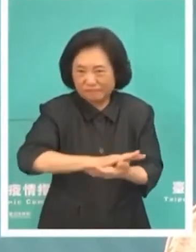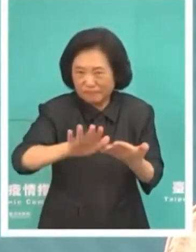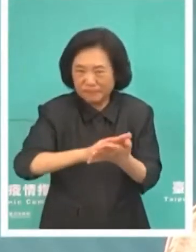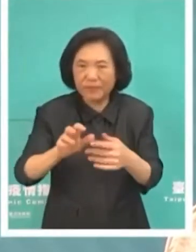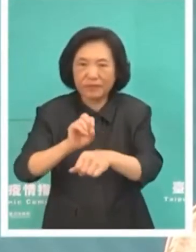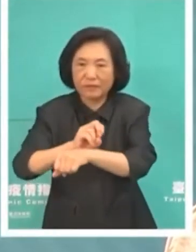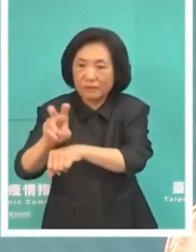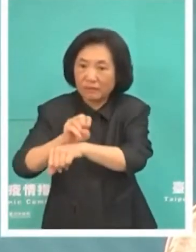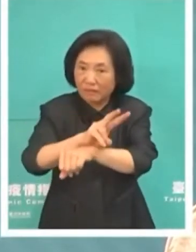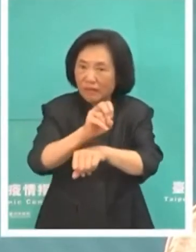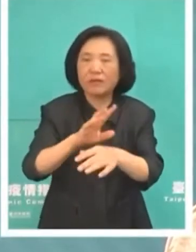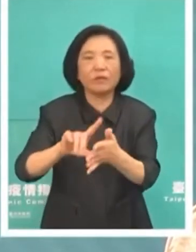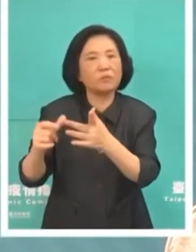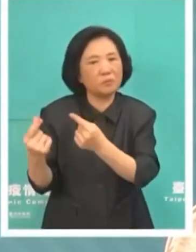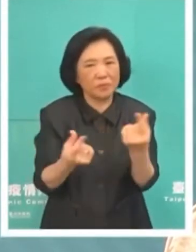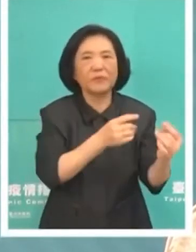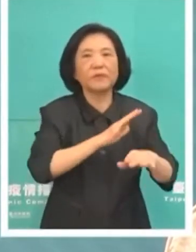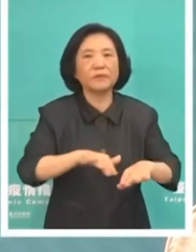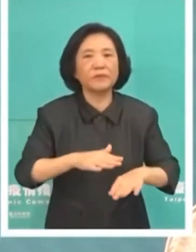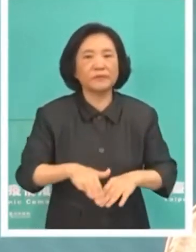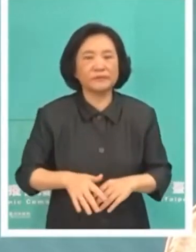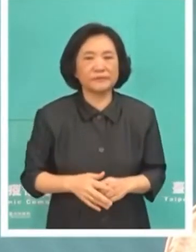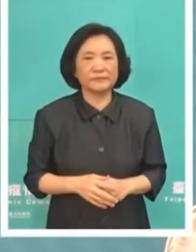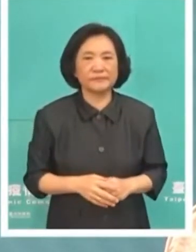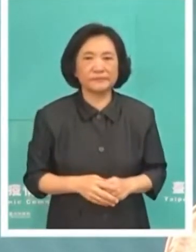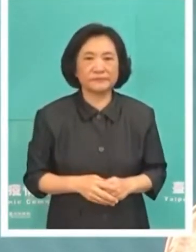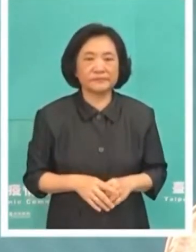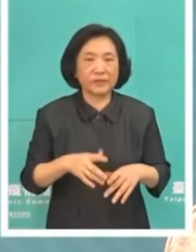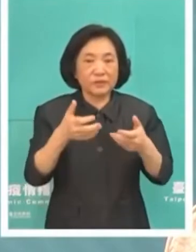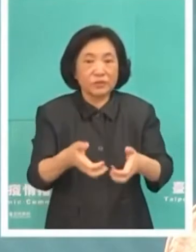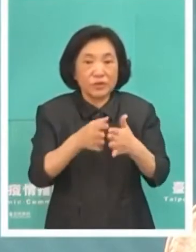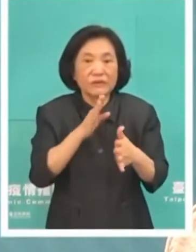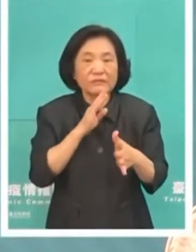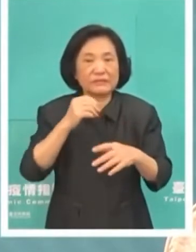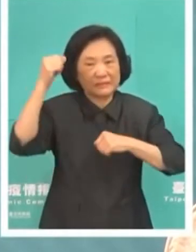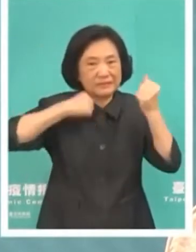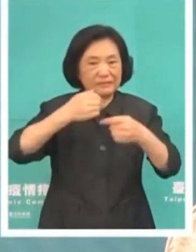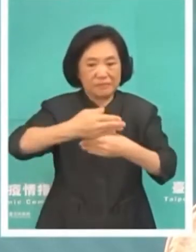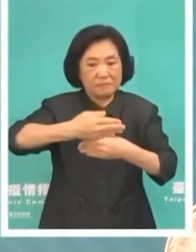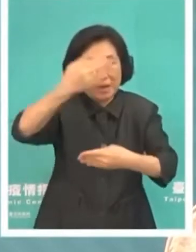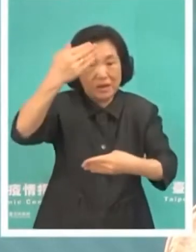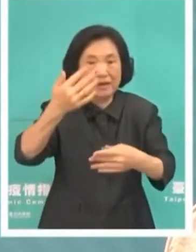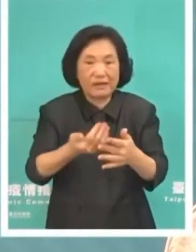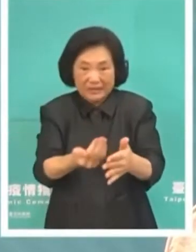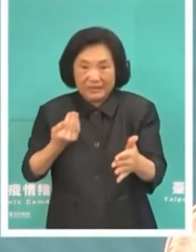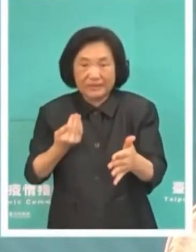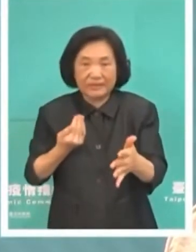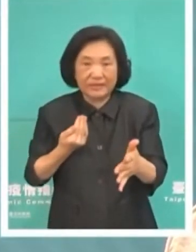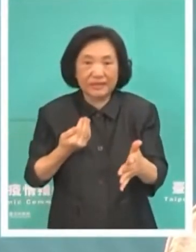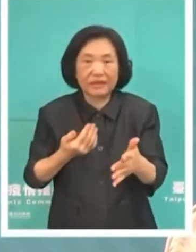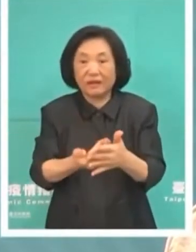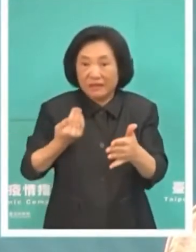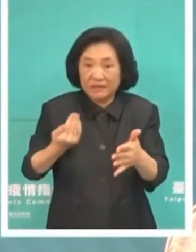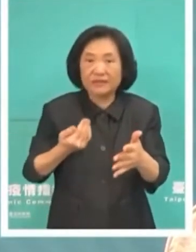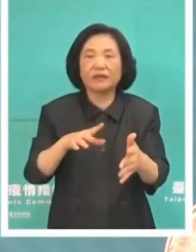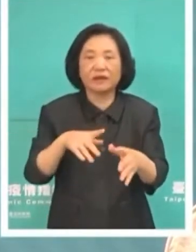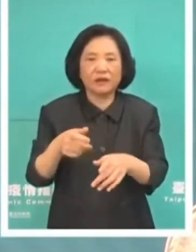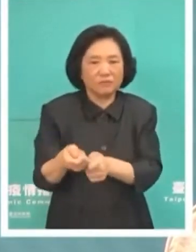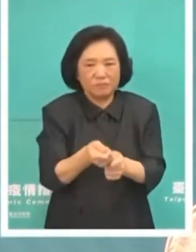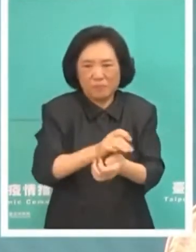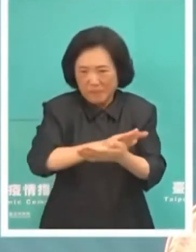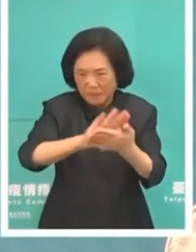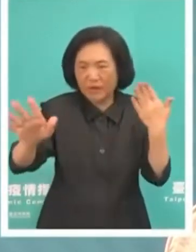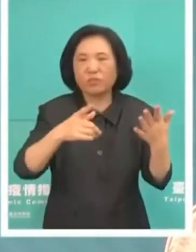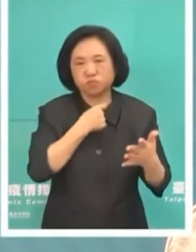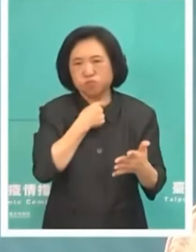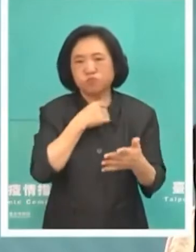哦，最重要是那种。每天的第一班哦，就人流开始在聚集之前哦，会完成第一次清消。这大